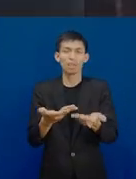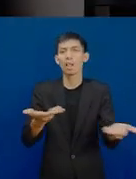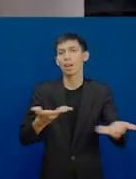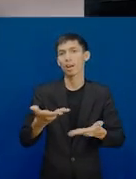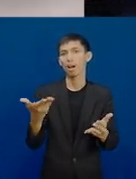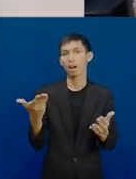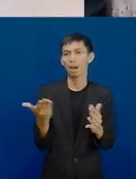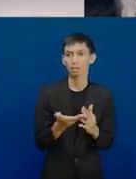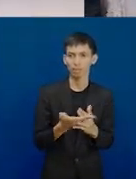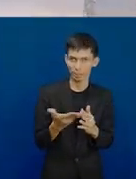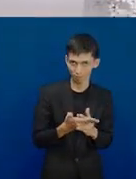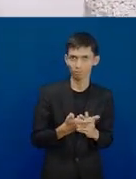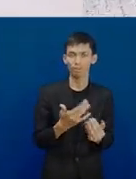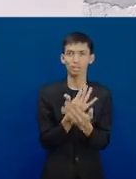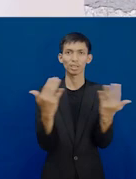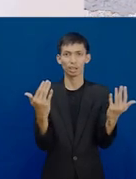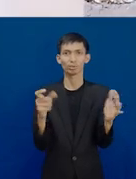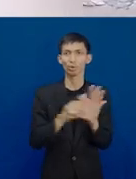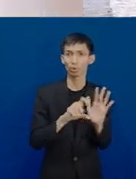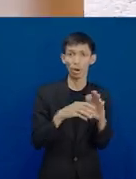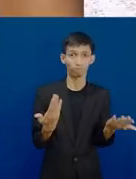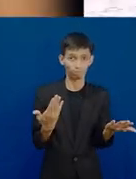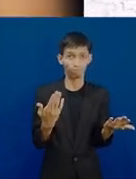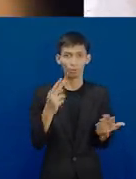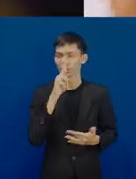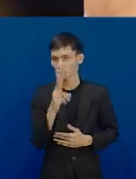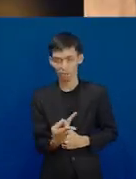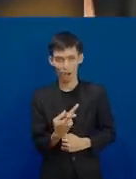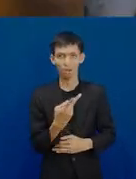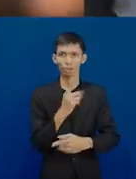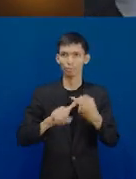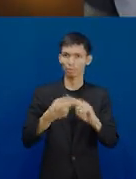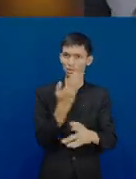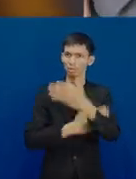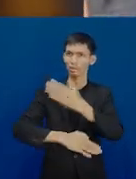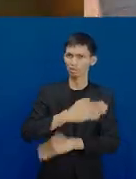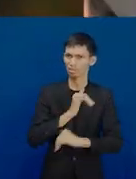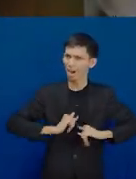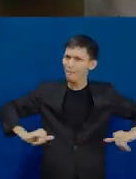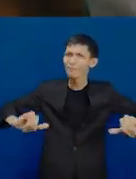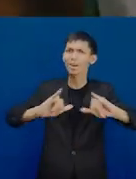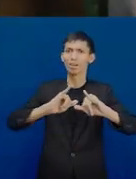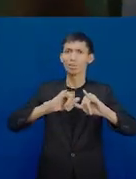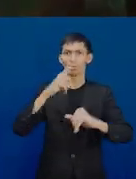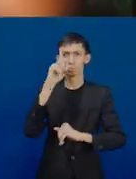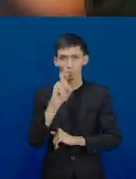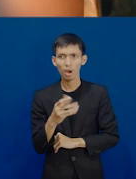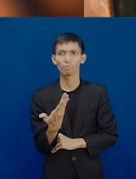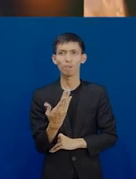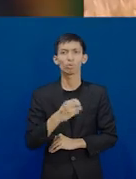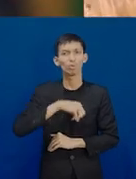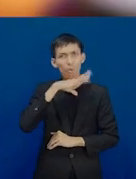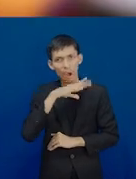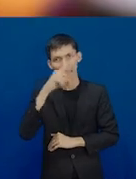hukumnya untuk kita memberikan pelayanan administrasi kependudukan, termasuk dengan saudara-saudara saya yang difabel, tapi